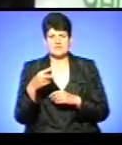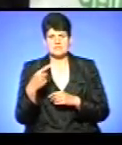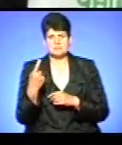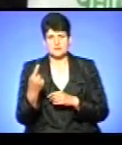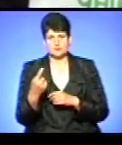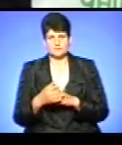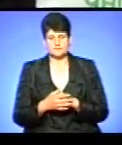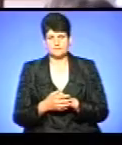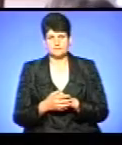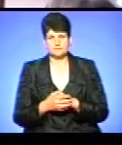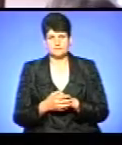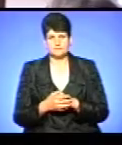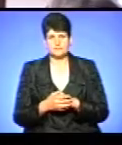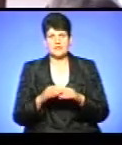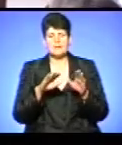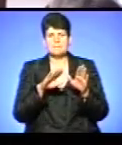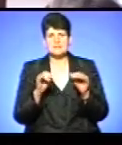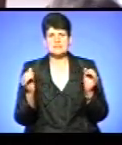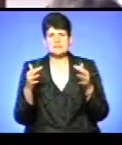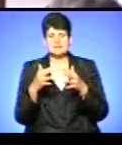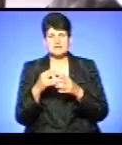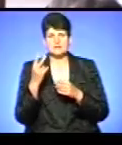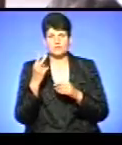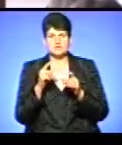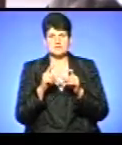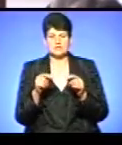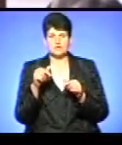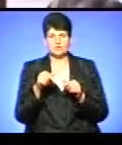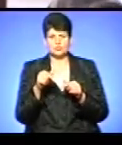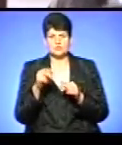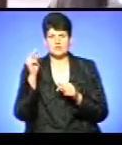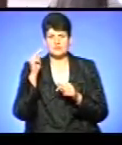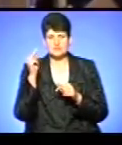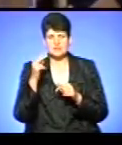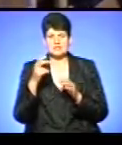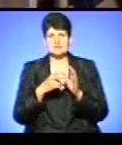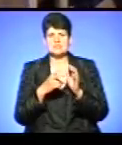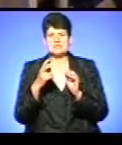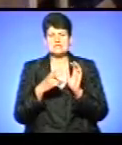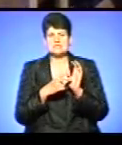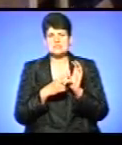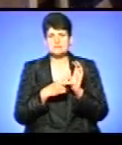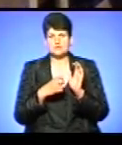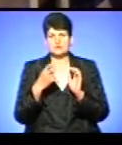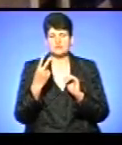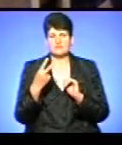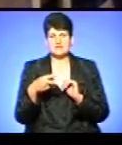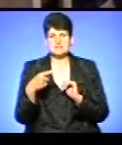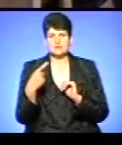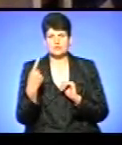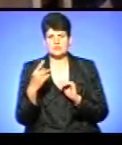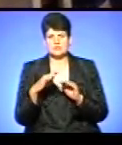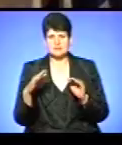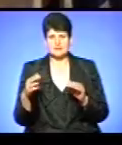21-ю. Після злиття двох закладів тепер тут навчається 721 учень, третина – учні